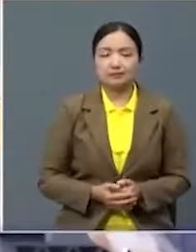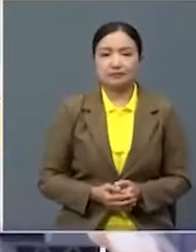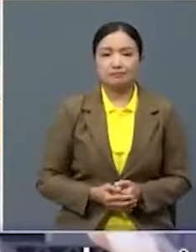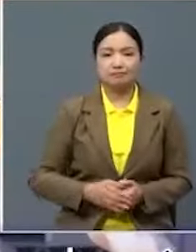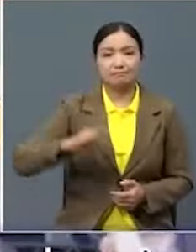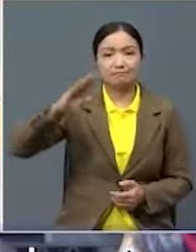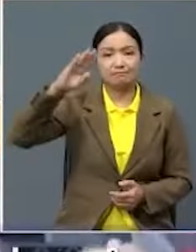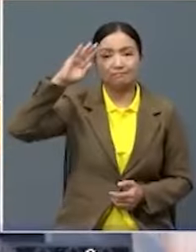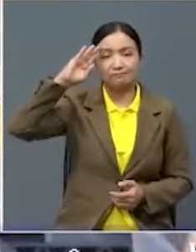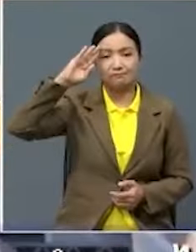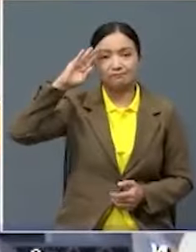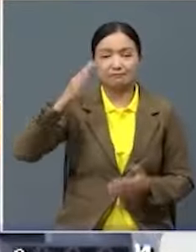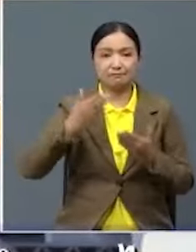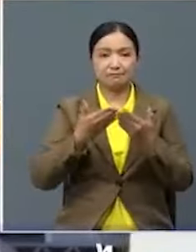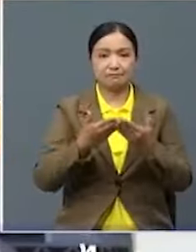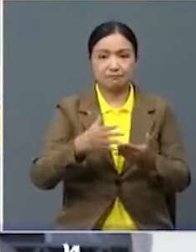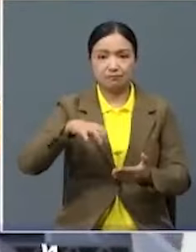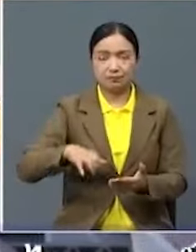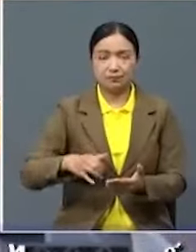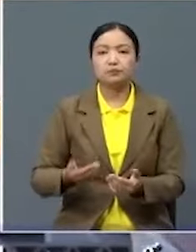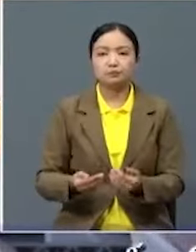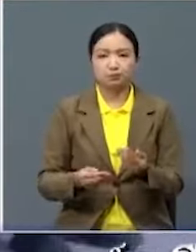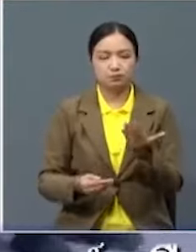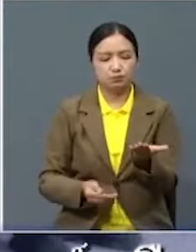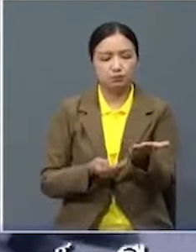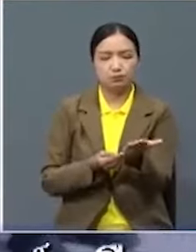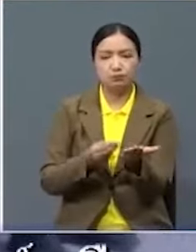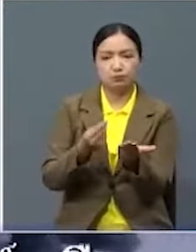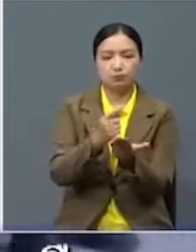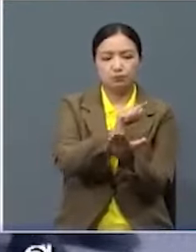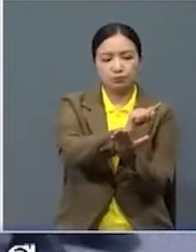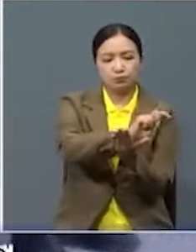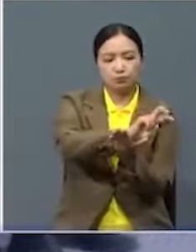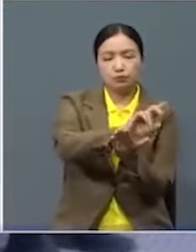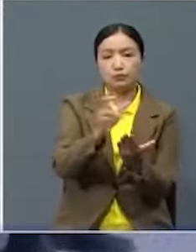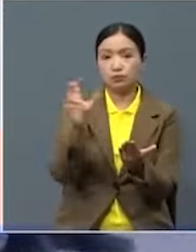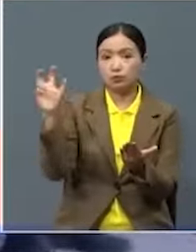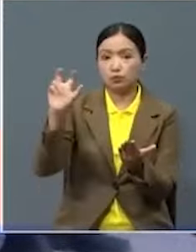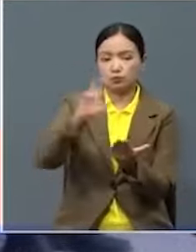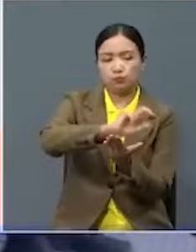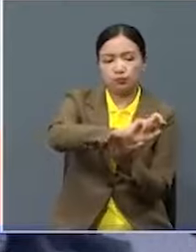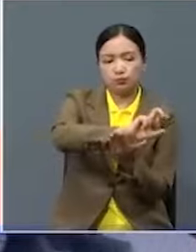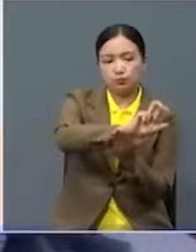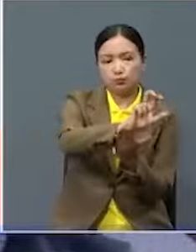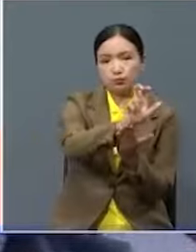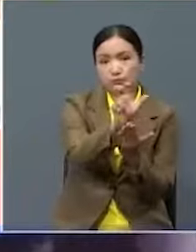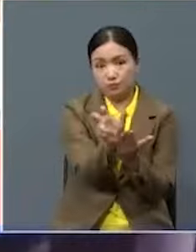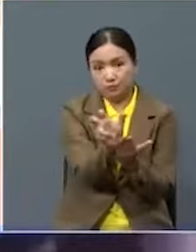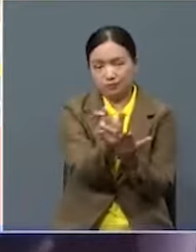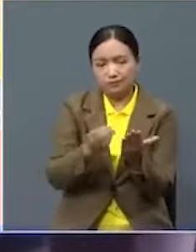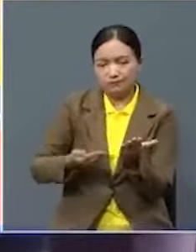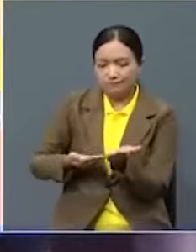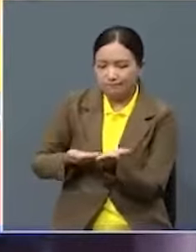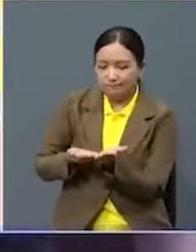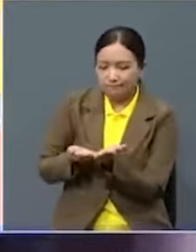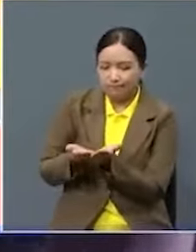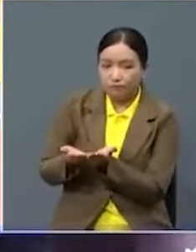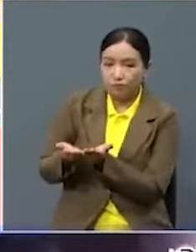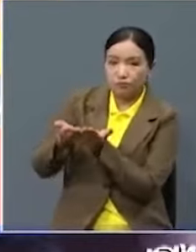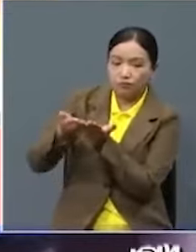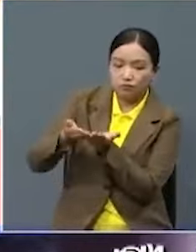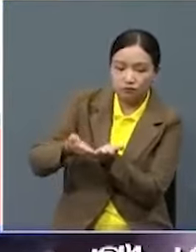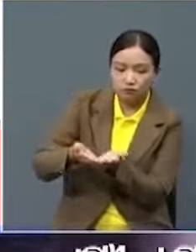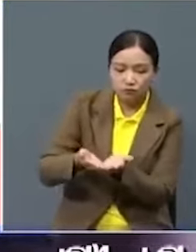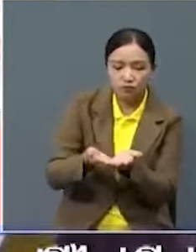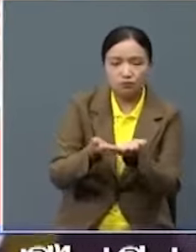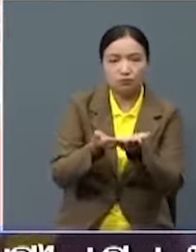กองทัพเรือได้มีการจัดพิธีอัญเชิญเรือพระที่นั่งอนันตนาคราชลงน้ำค่ะณพระที่นั่งขออภัยค่ะณพิพิธภั